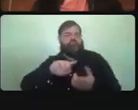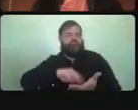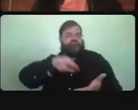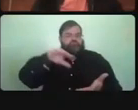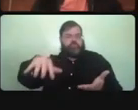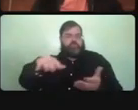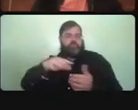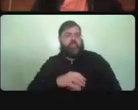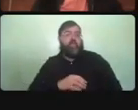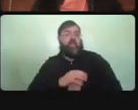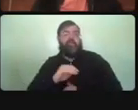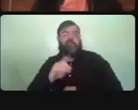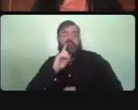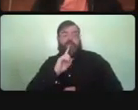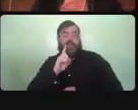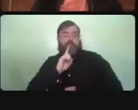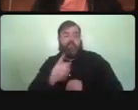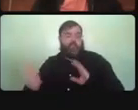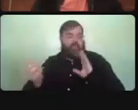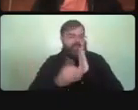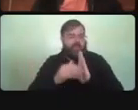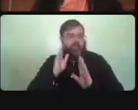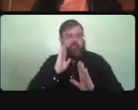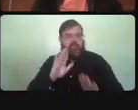ambao utawapa wanafunzi wetu